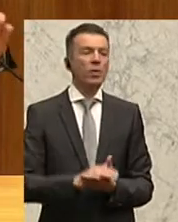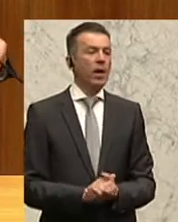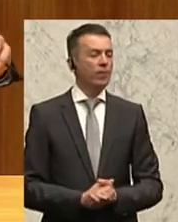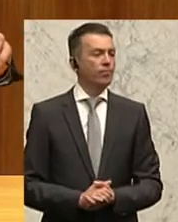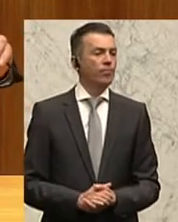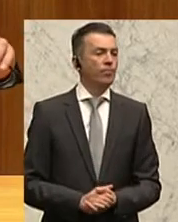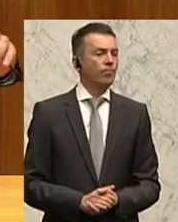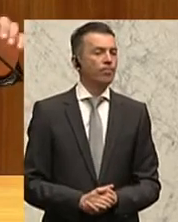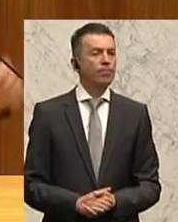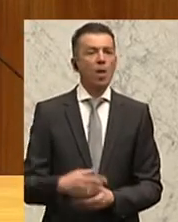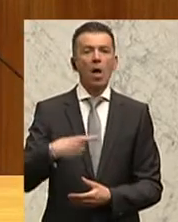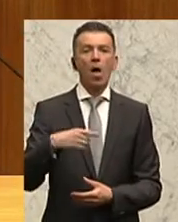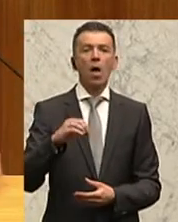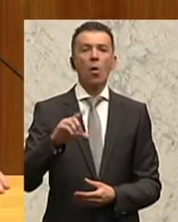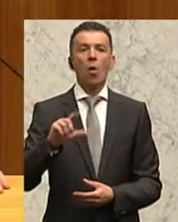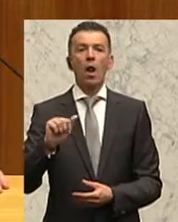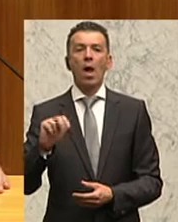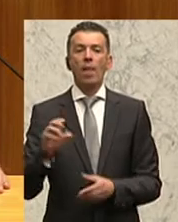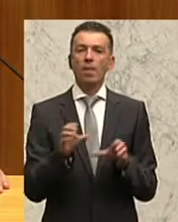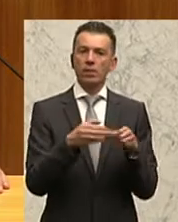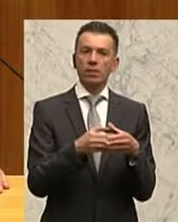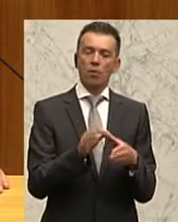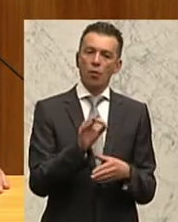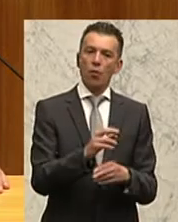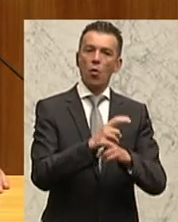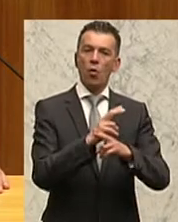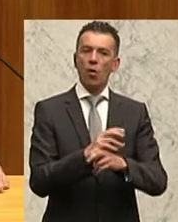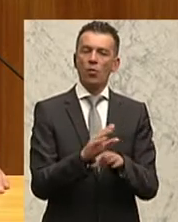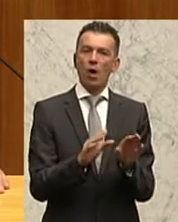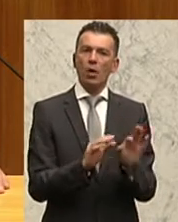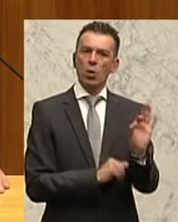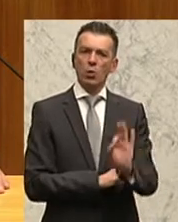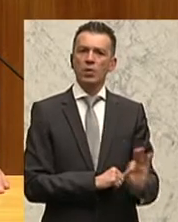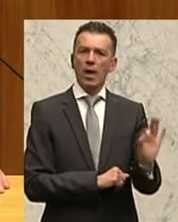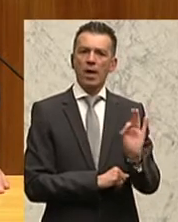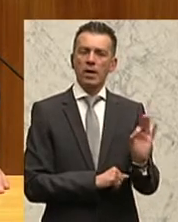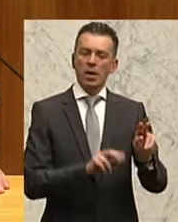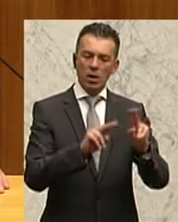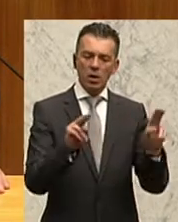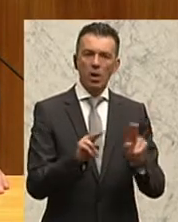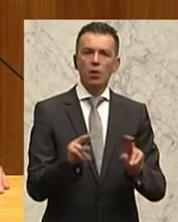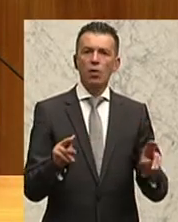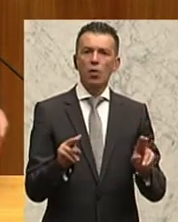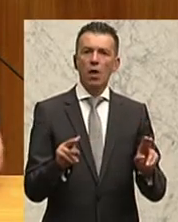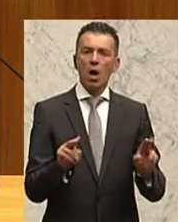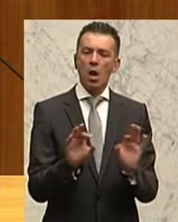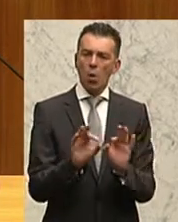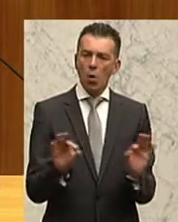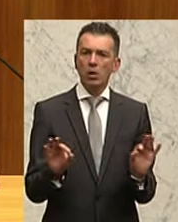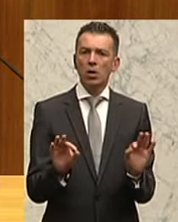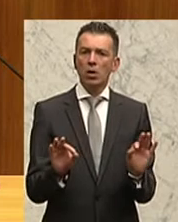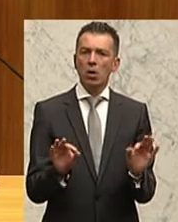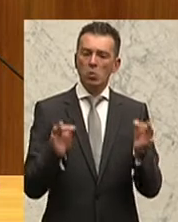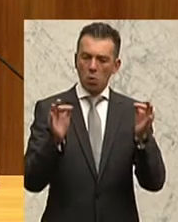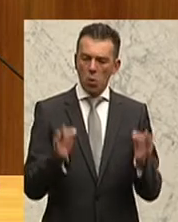die Golan-Truppe stand für Österreich als Sinnbild einer internationalen, ordentlichen, korrekten